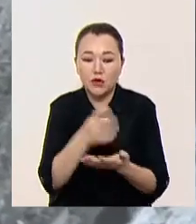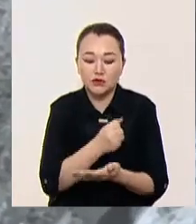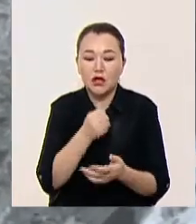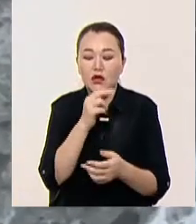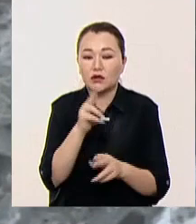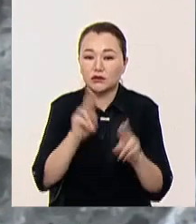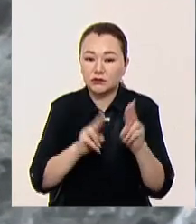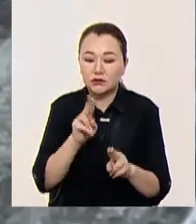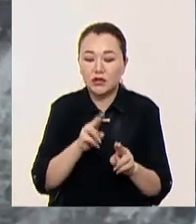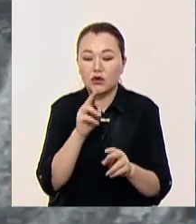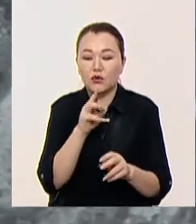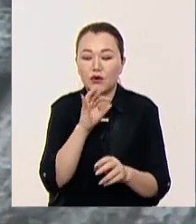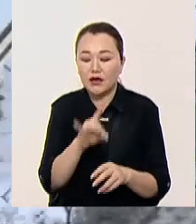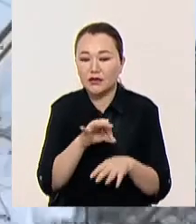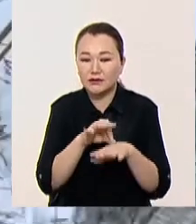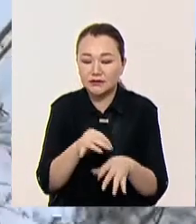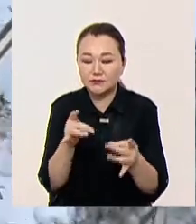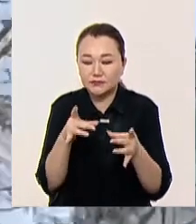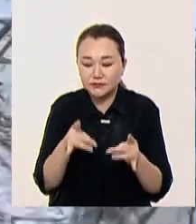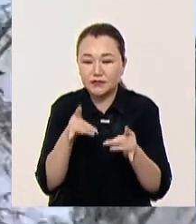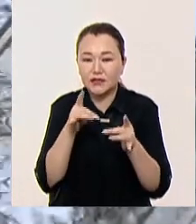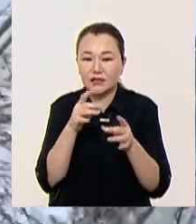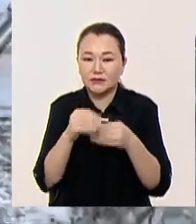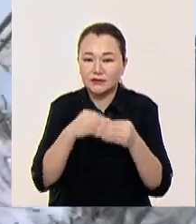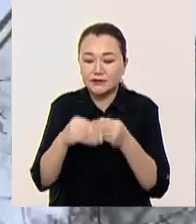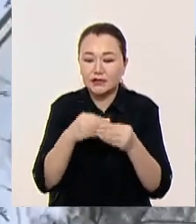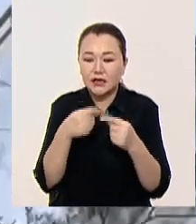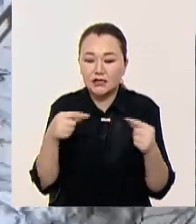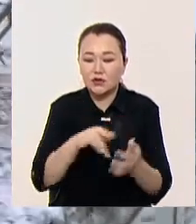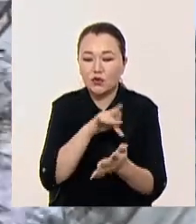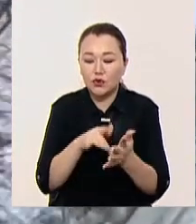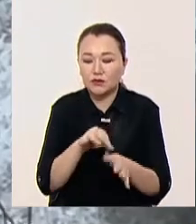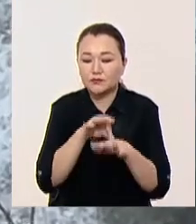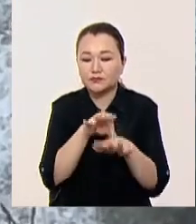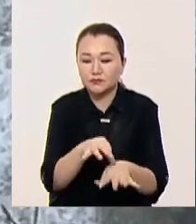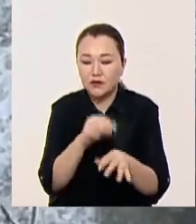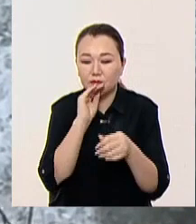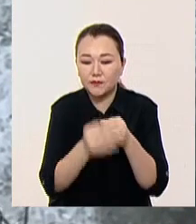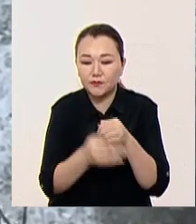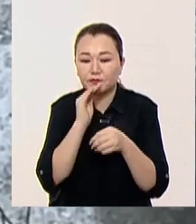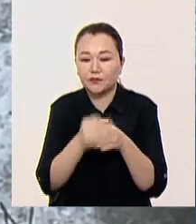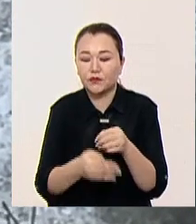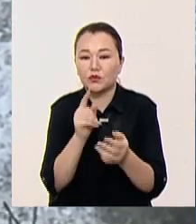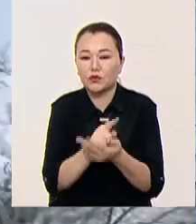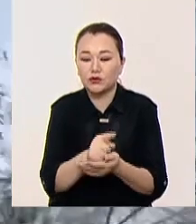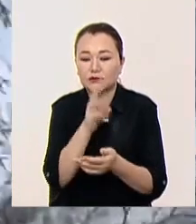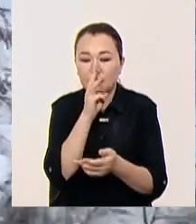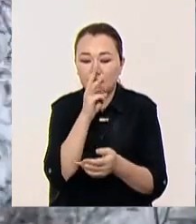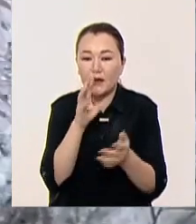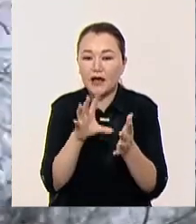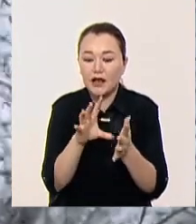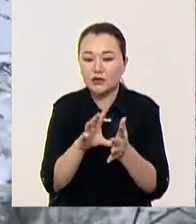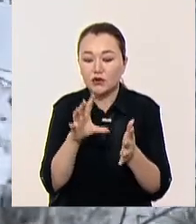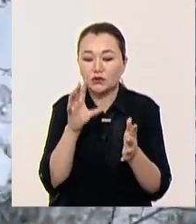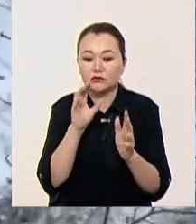бойынша курьер ұсақталып қапталған есірткі өнімдерін қаланың әртүрлі жерлеріне жеткізіп, жасырып қоюға тиіс. Ал айлық электронды